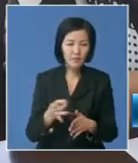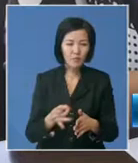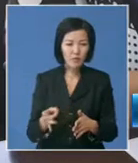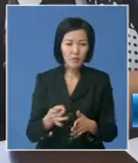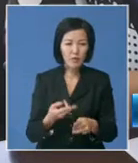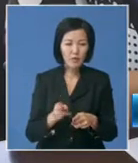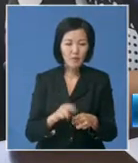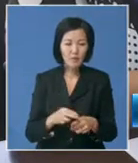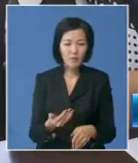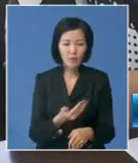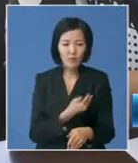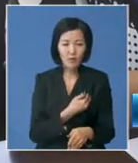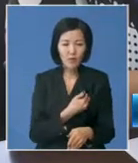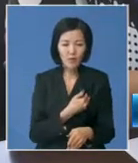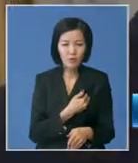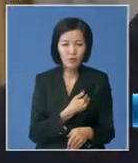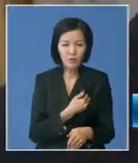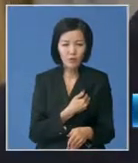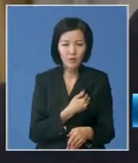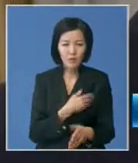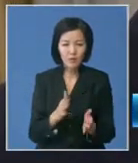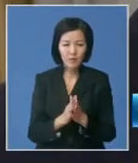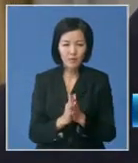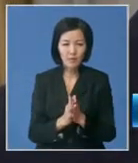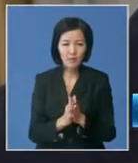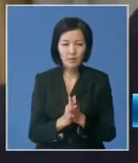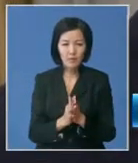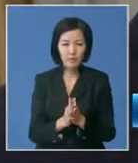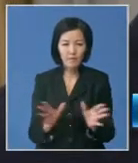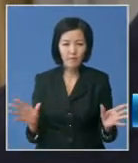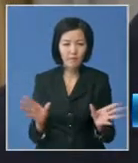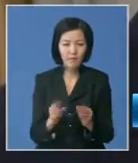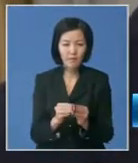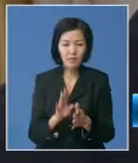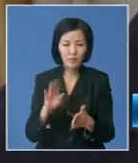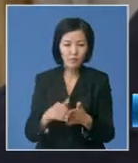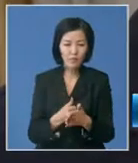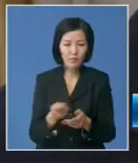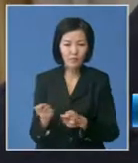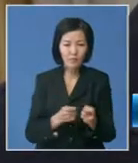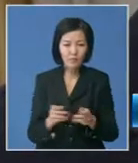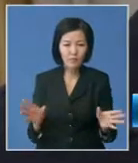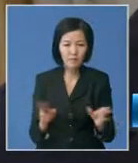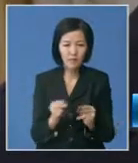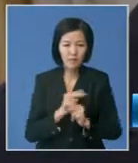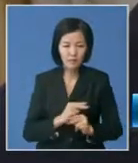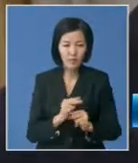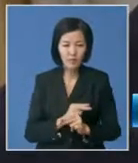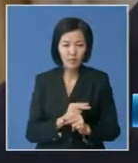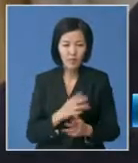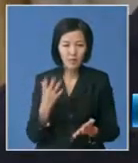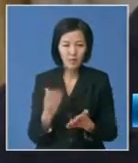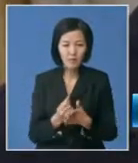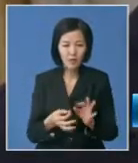еще раз хочу попросить вместе с новым руководителем тесно отработать иметь